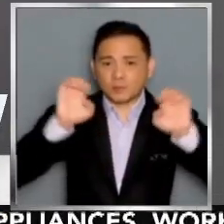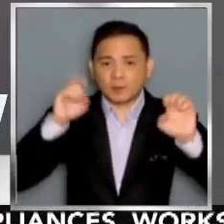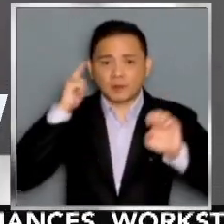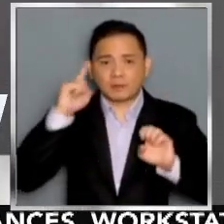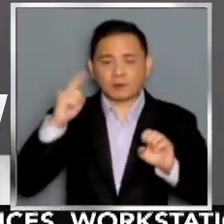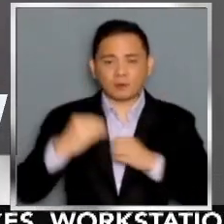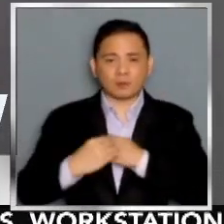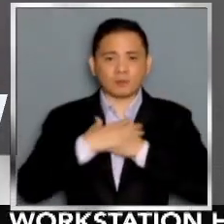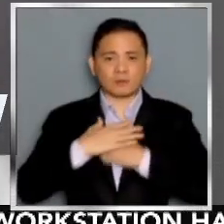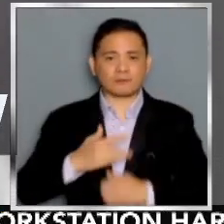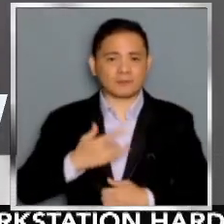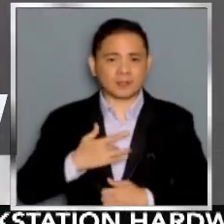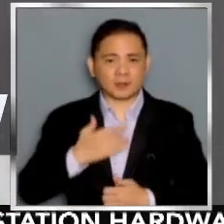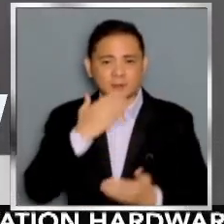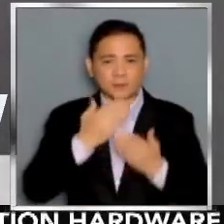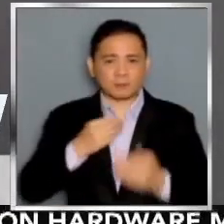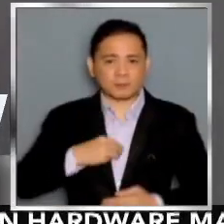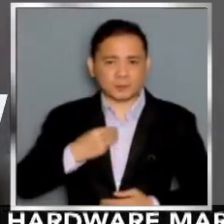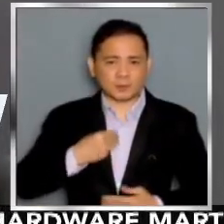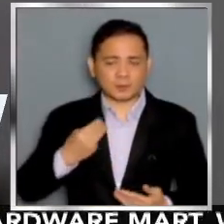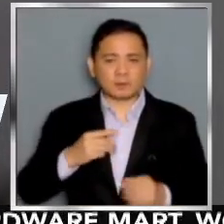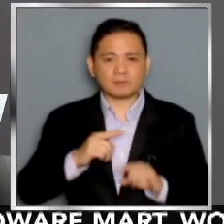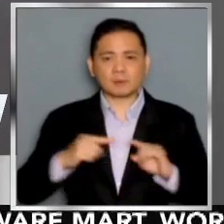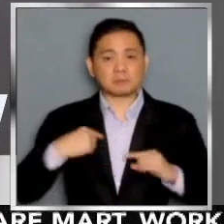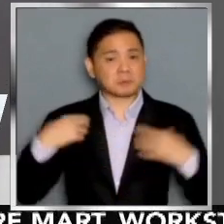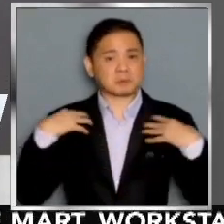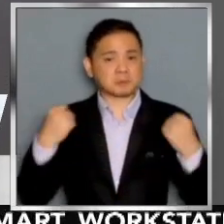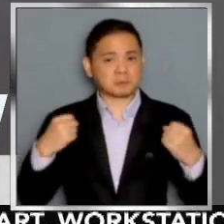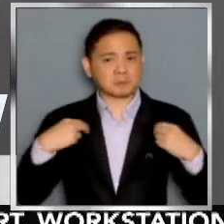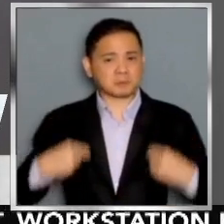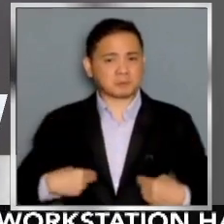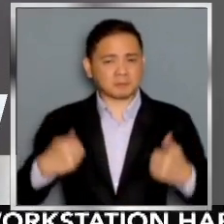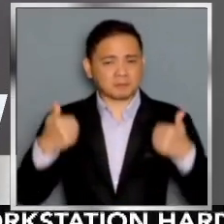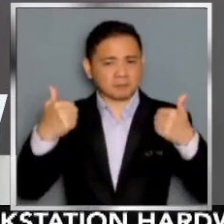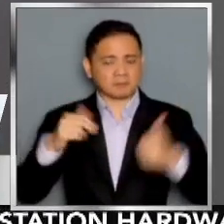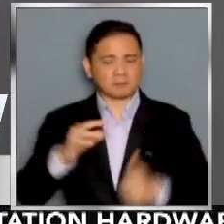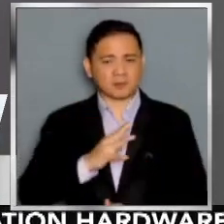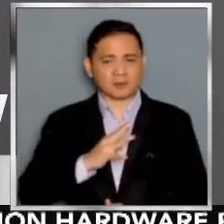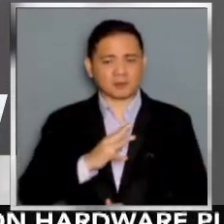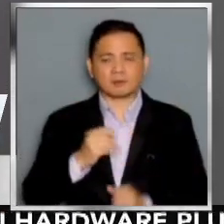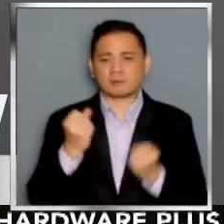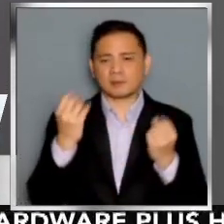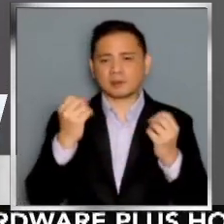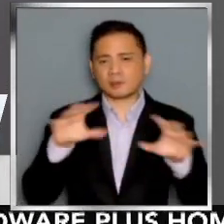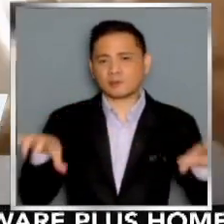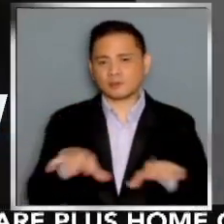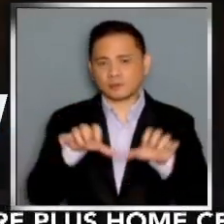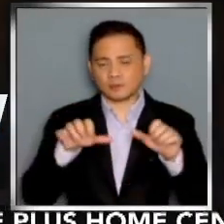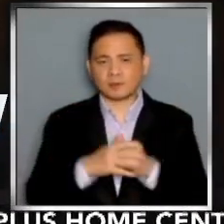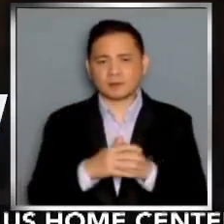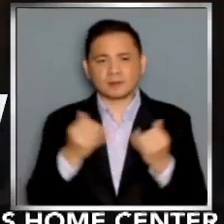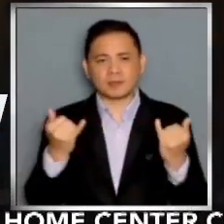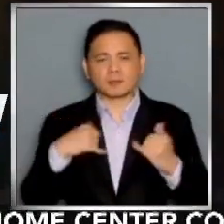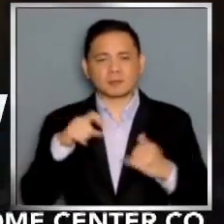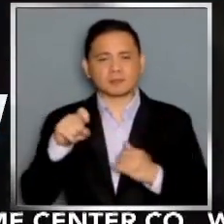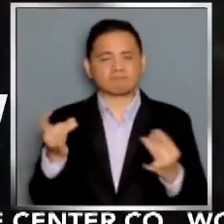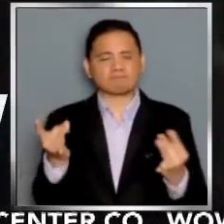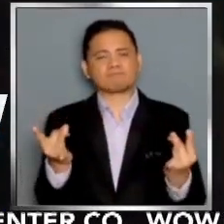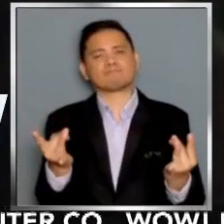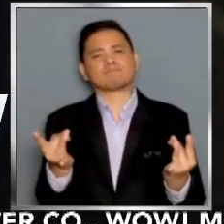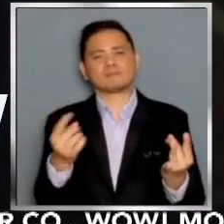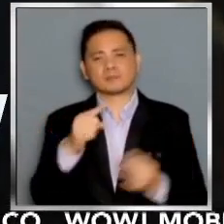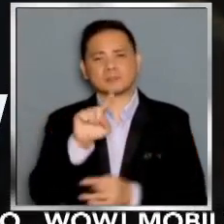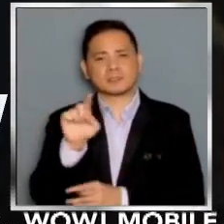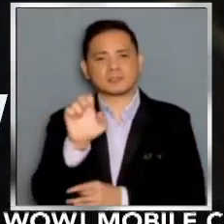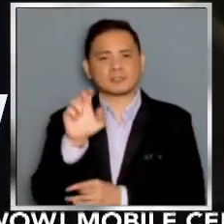kumbaga, in top shape yung utak ko. So marami akong ginagawa for me to be in this certain zen mode. Nag-treatment na